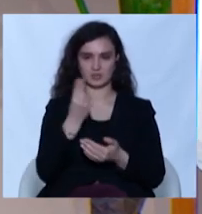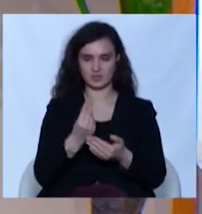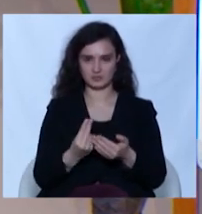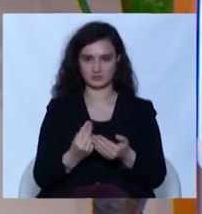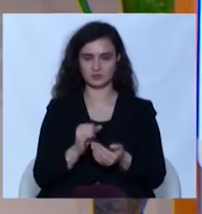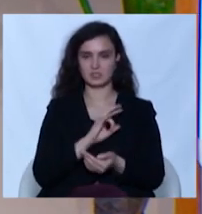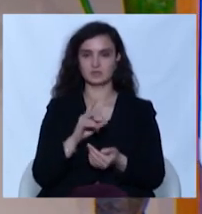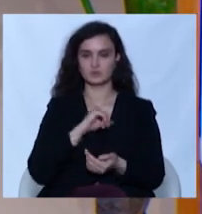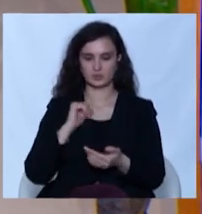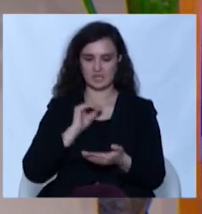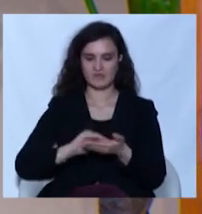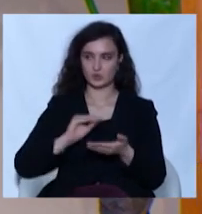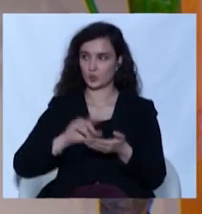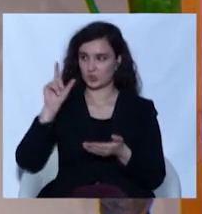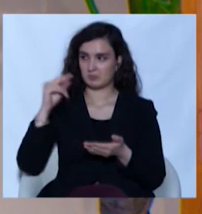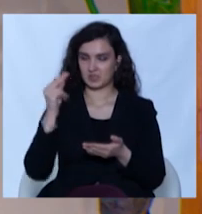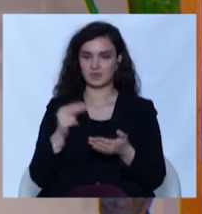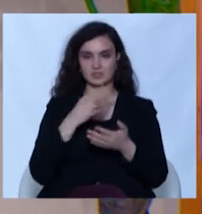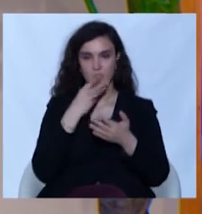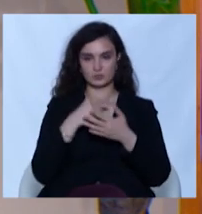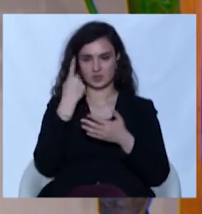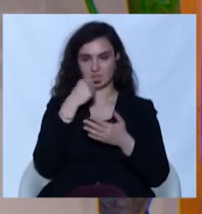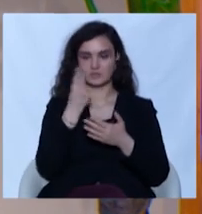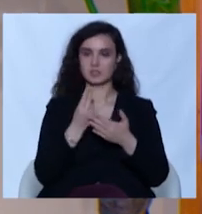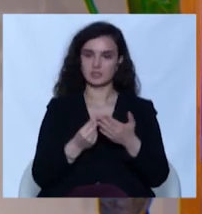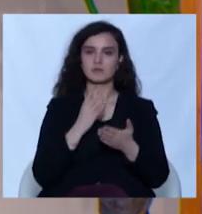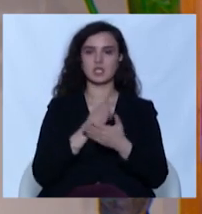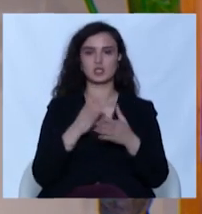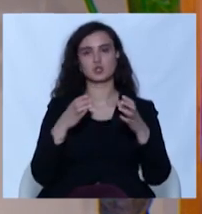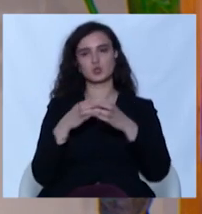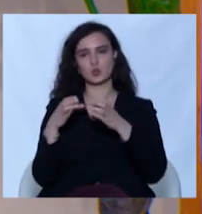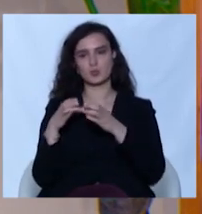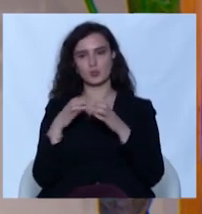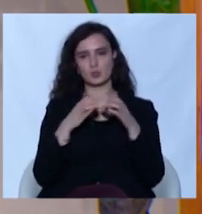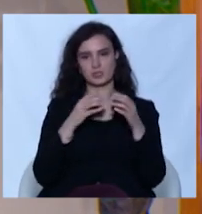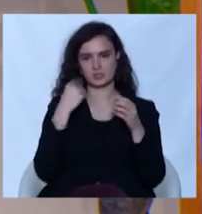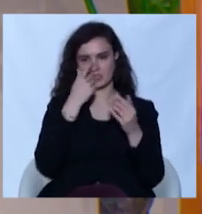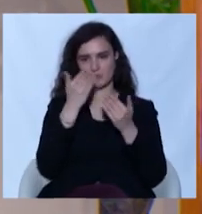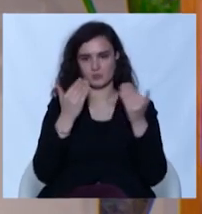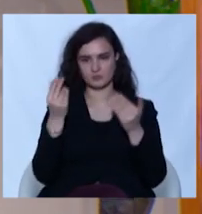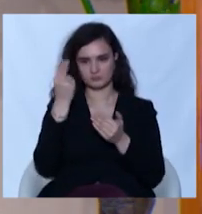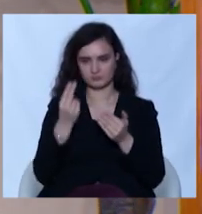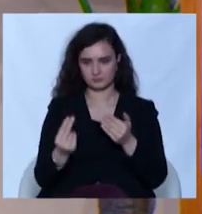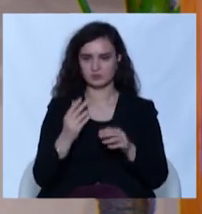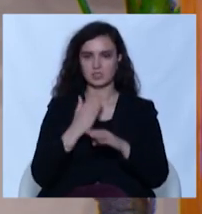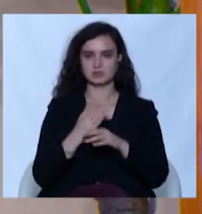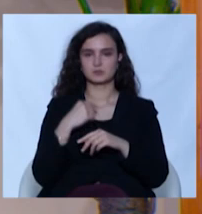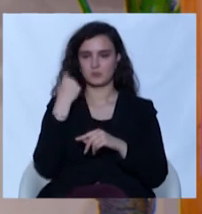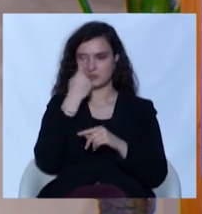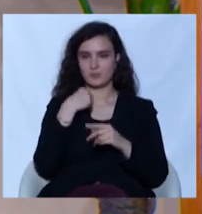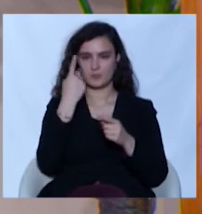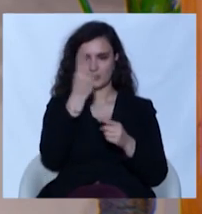ან ავტორი ხატავს იგივე მხატვარი თავის თავს. არის ჯგუფური პორტრეტი. შეიძლება იყოს